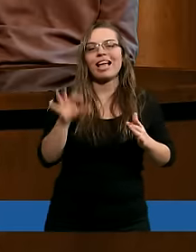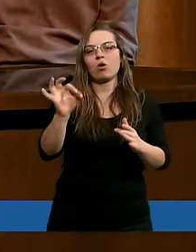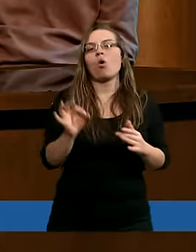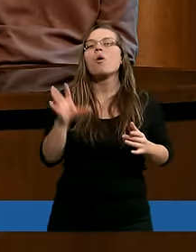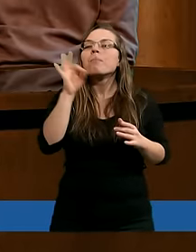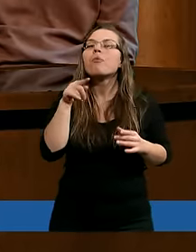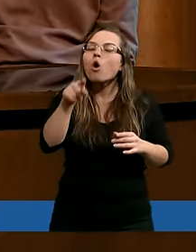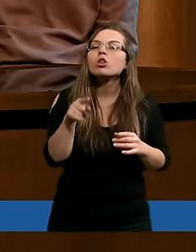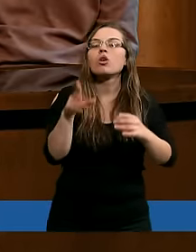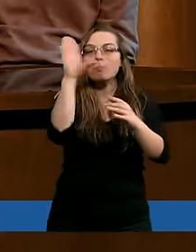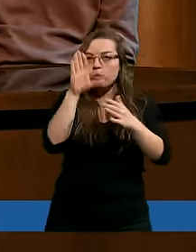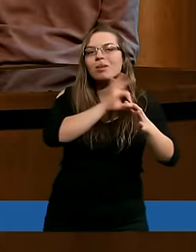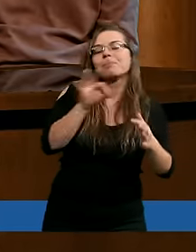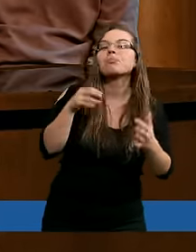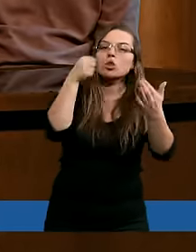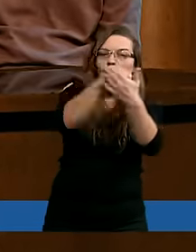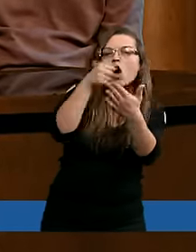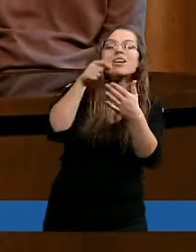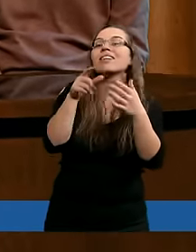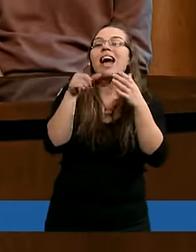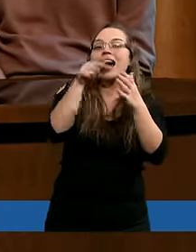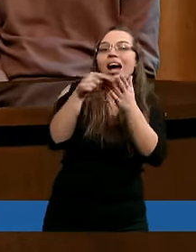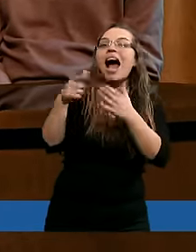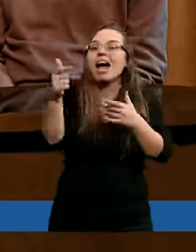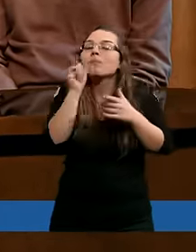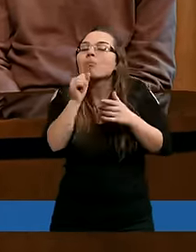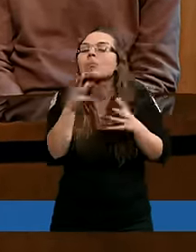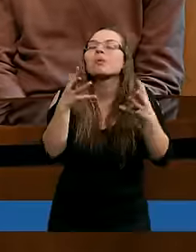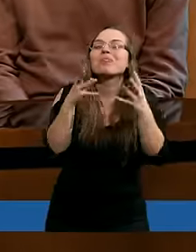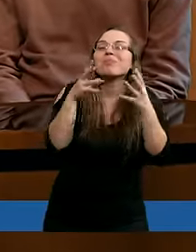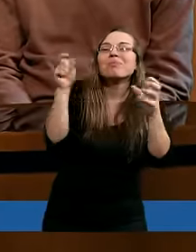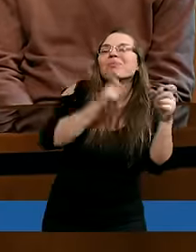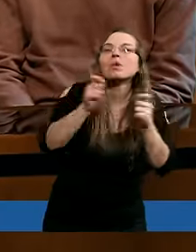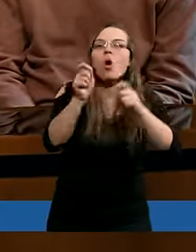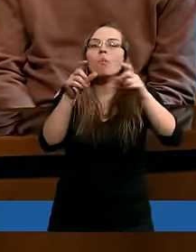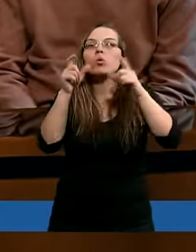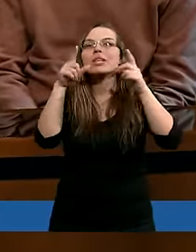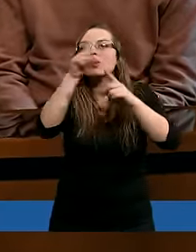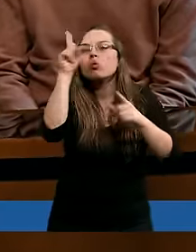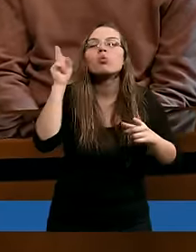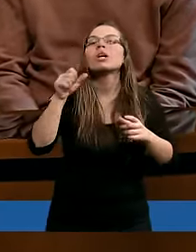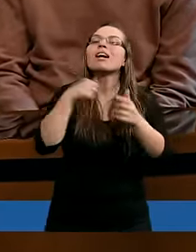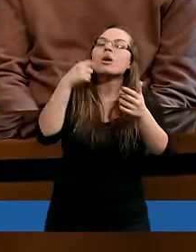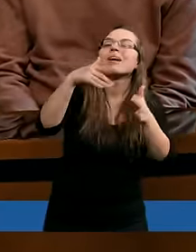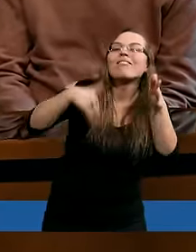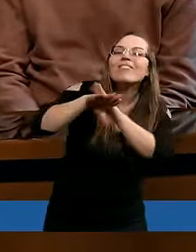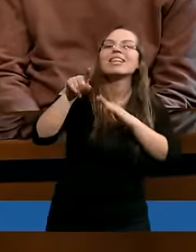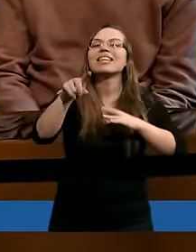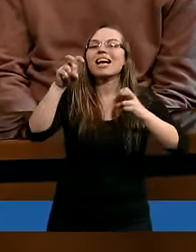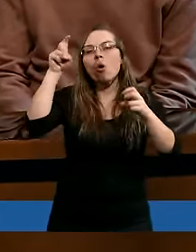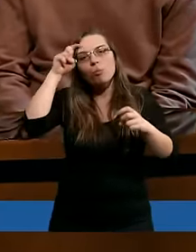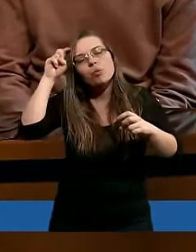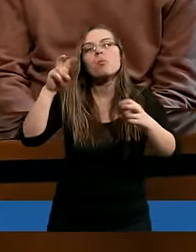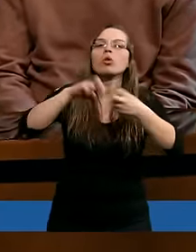nas bezpośrednio dociera to, co się stało. Potrzebujemy po prostu wsparcia po to, żeby z tego wyjść i